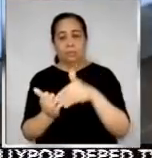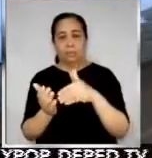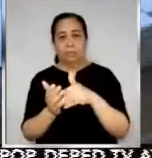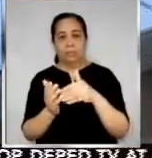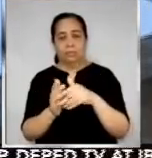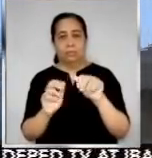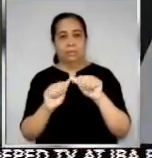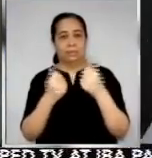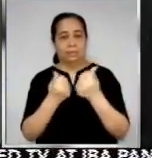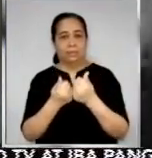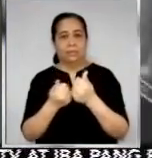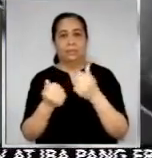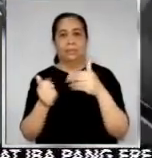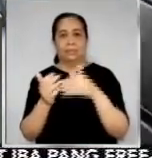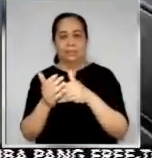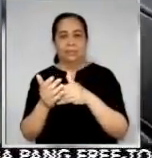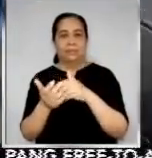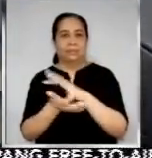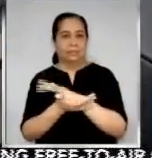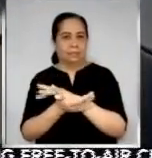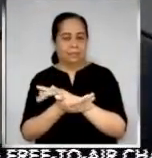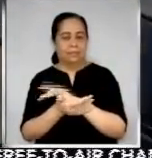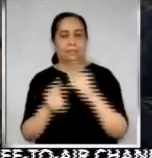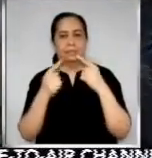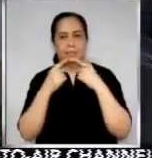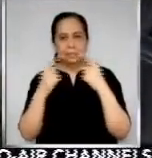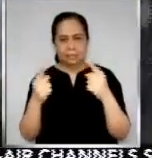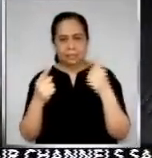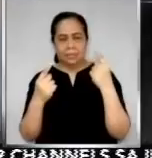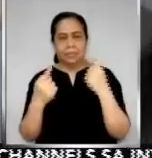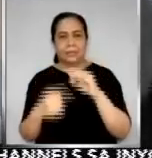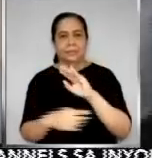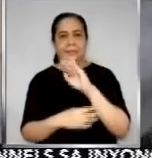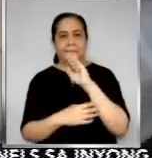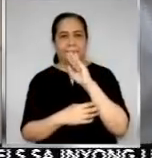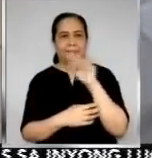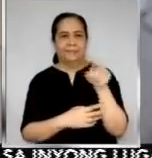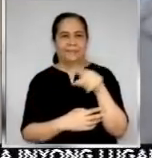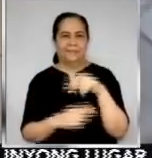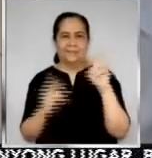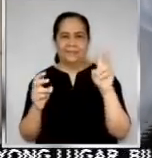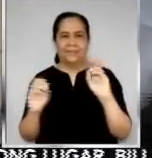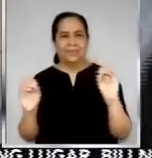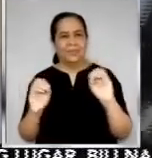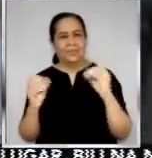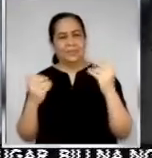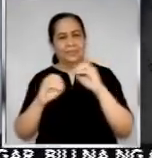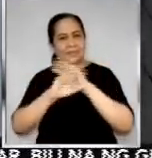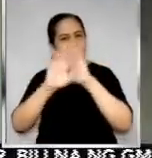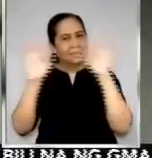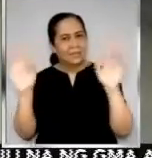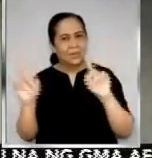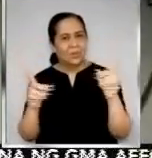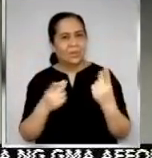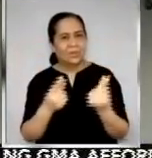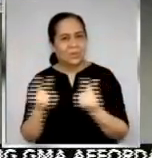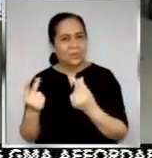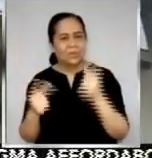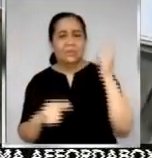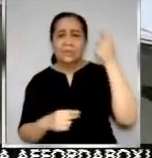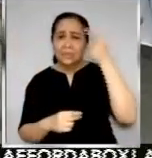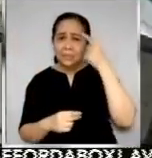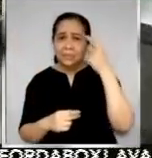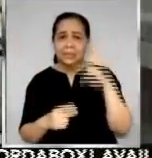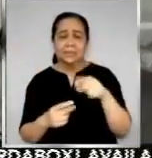COVID-19 o HPAC nagpahayag ng pagkadismaya sa anilay wala pa ring linaw ng mga hakbang ng gobyerno para mapigilan